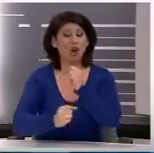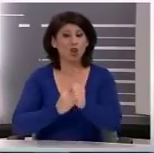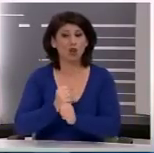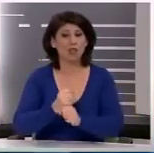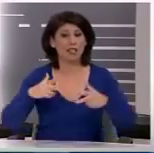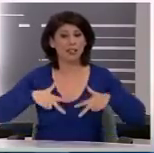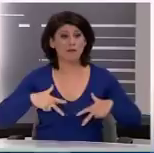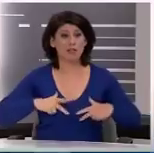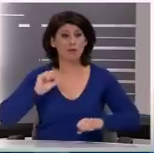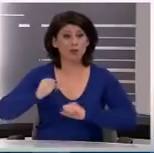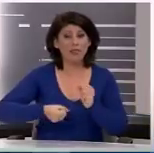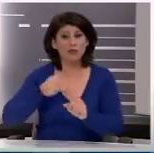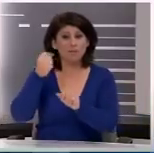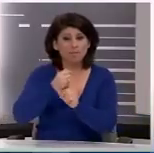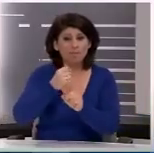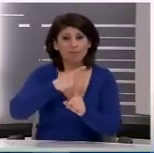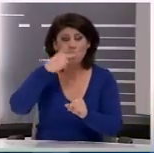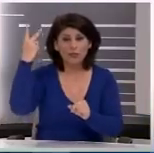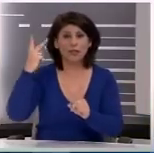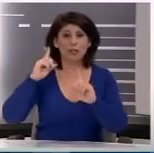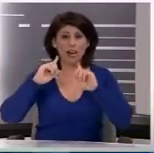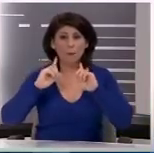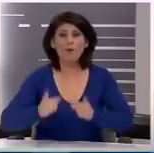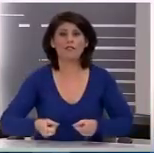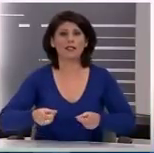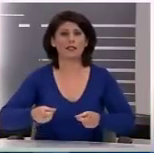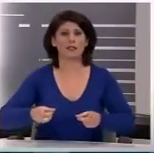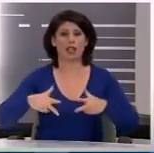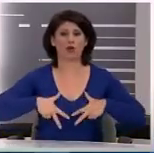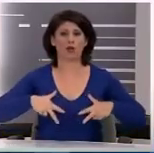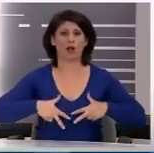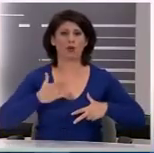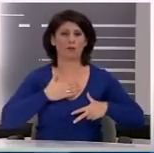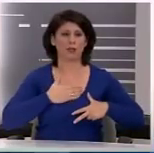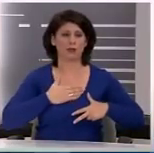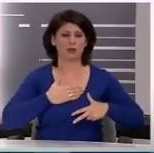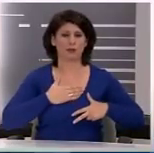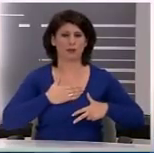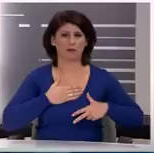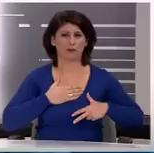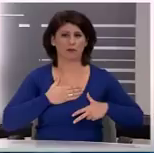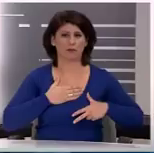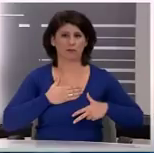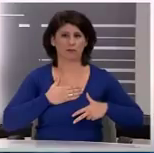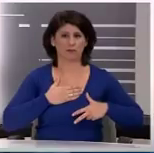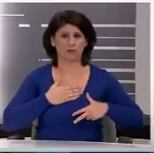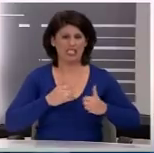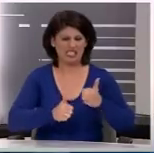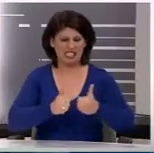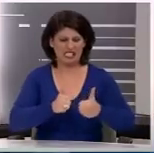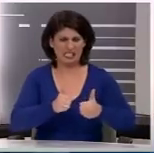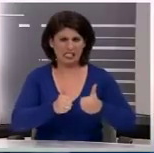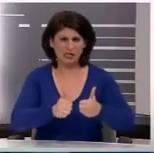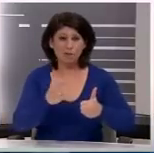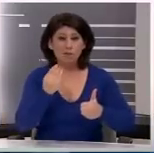να διεκδικήσει το δικαίωμα να αποφασίζει για την πατρίδα αυτή. Και η κόντρα ήταν